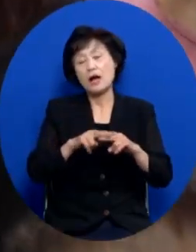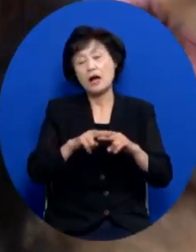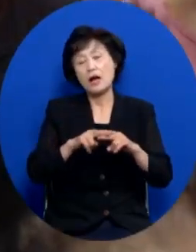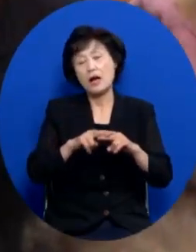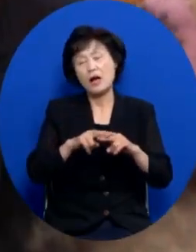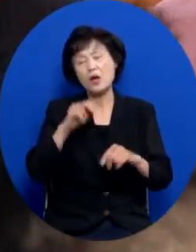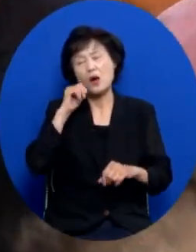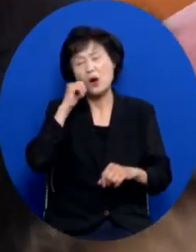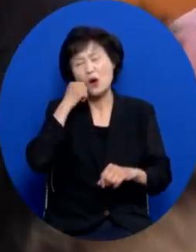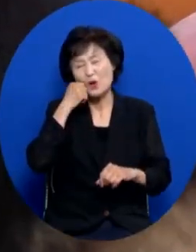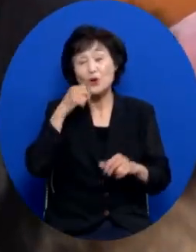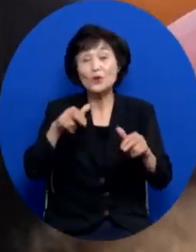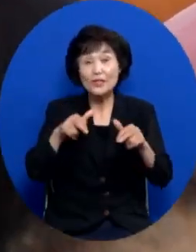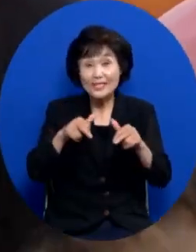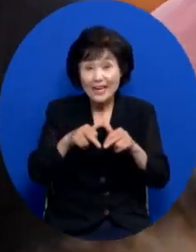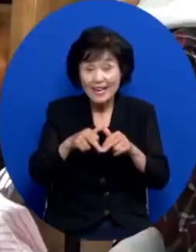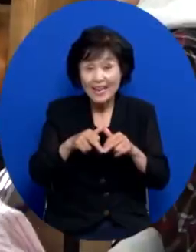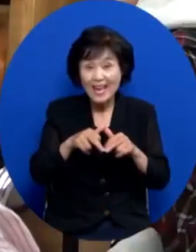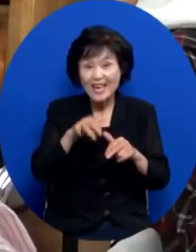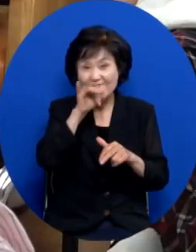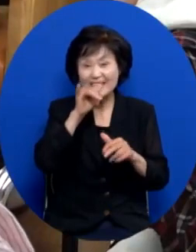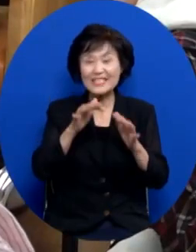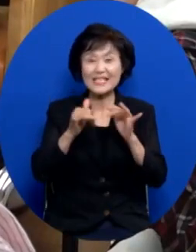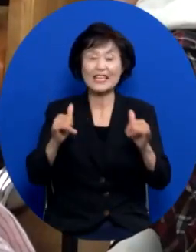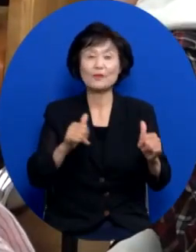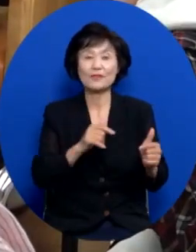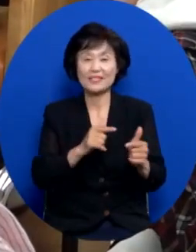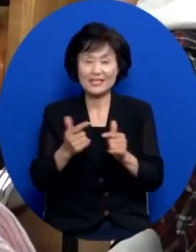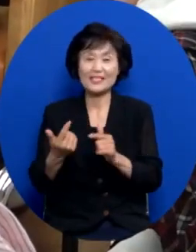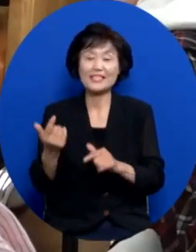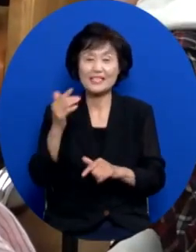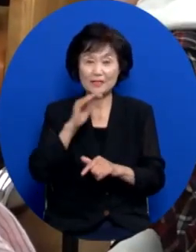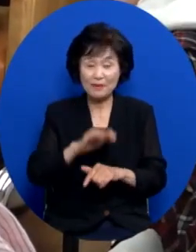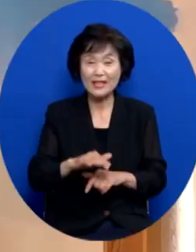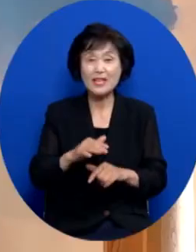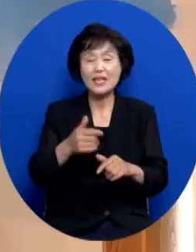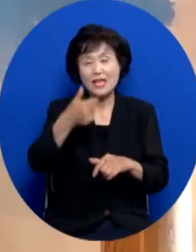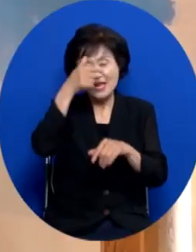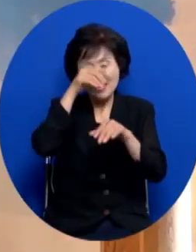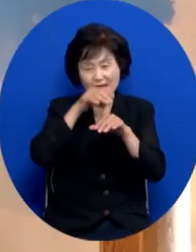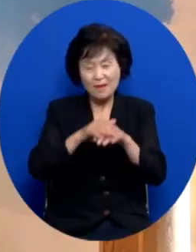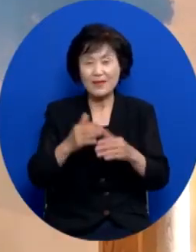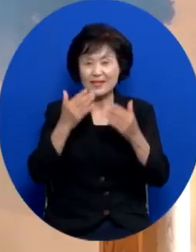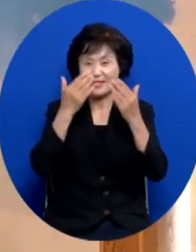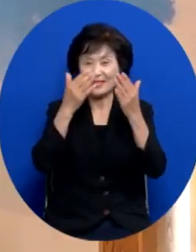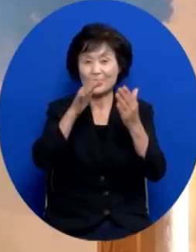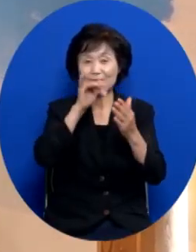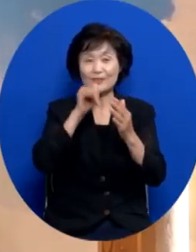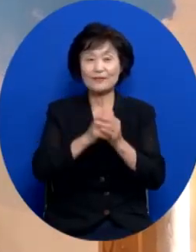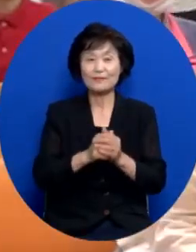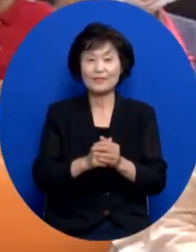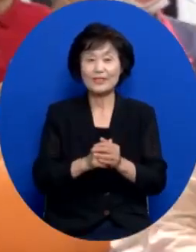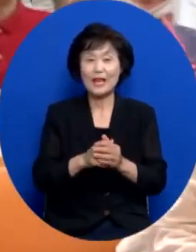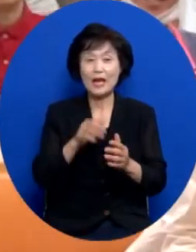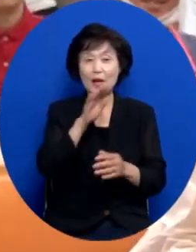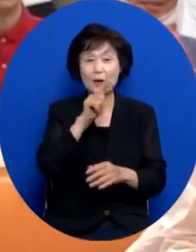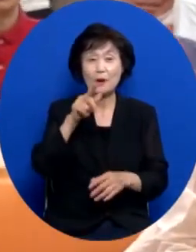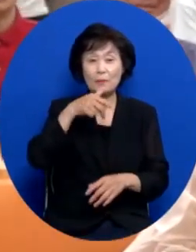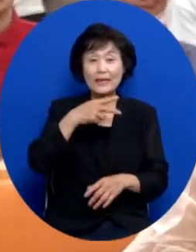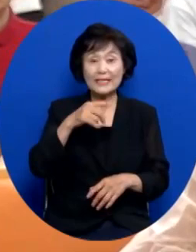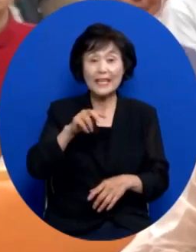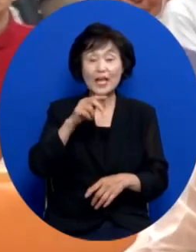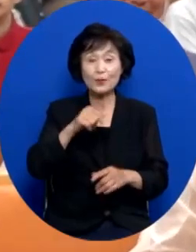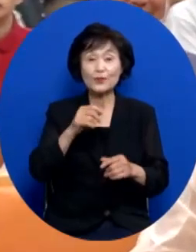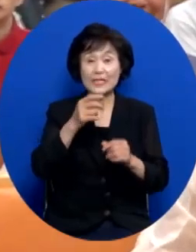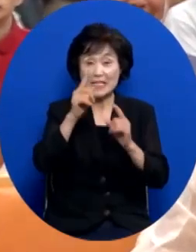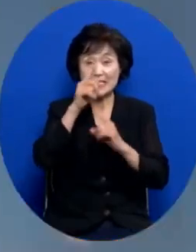않은 장애인들이지만 말씀을 사모하며 마음을 다해 예배를 드립니다. 박대웅 이은혜 두 사람은 예수님을